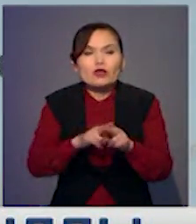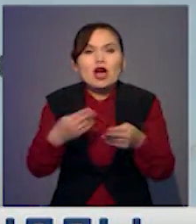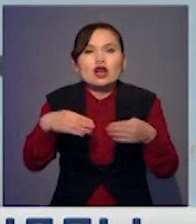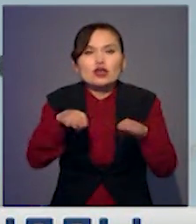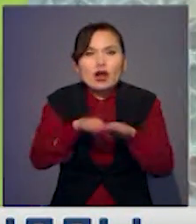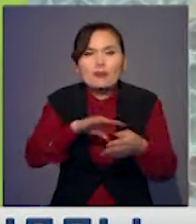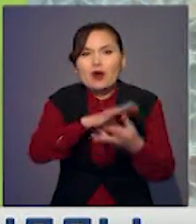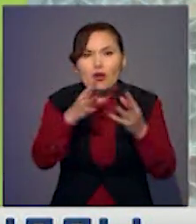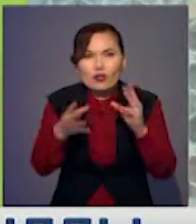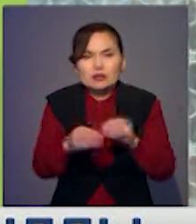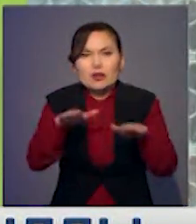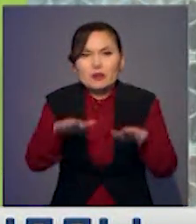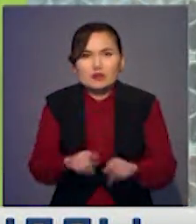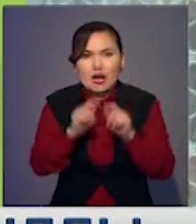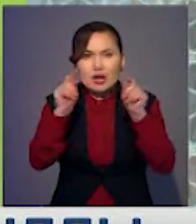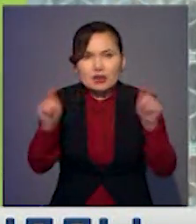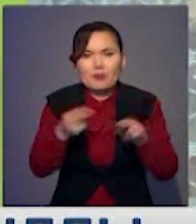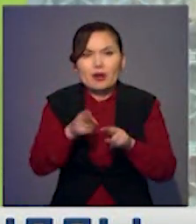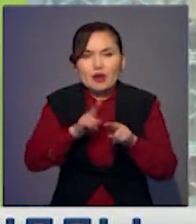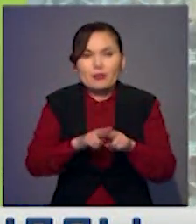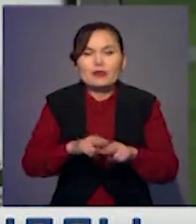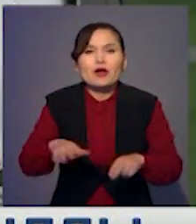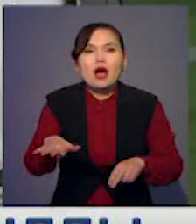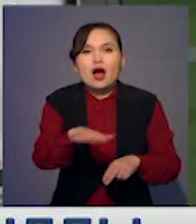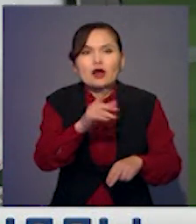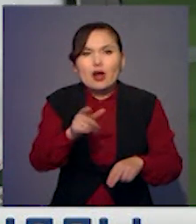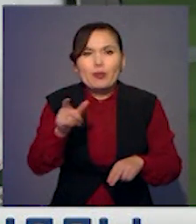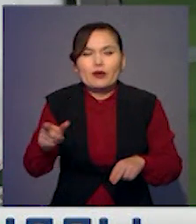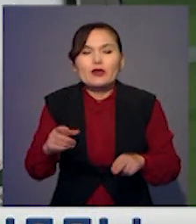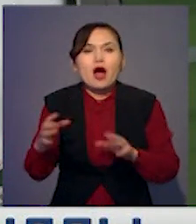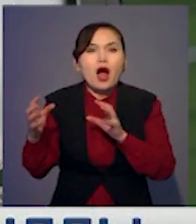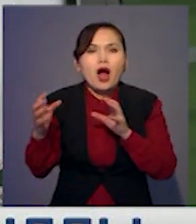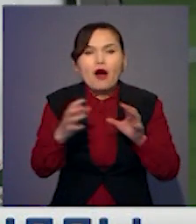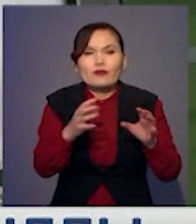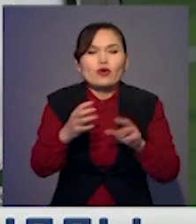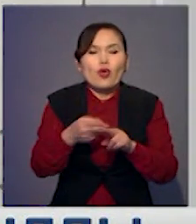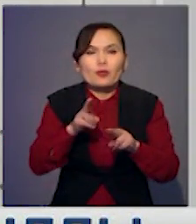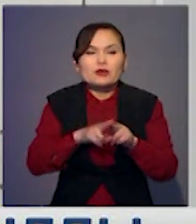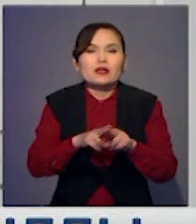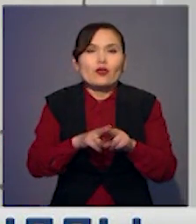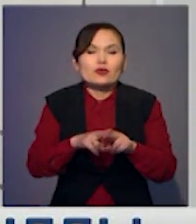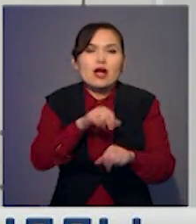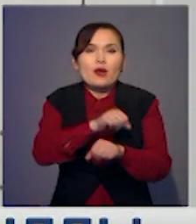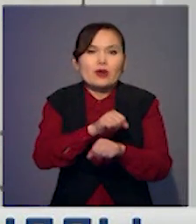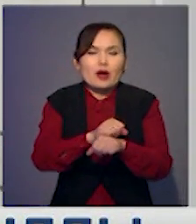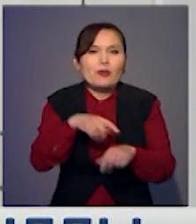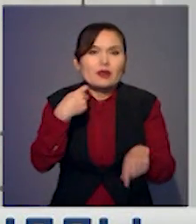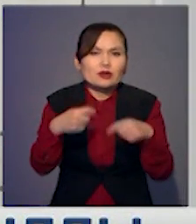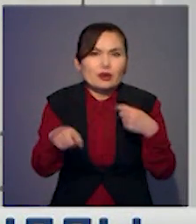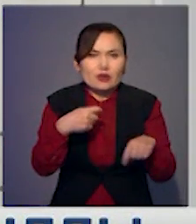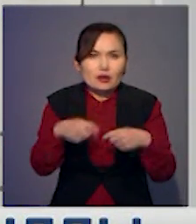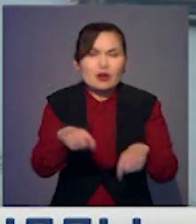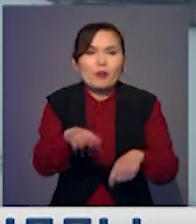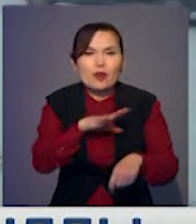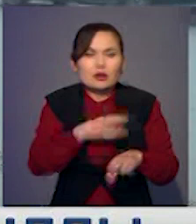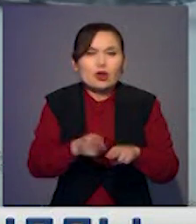коммерциялық жылжымайтын мүлікке арналған. Бұған дейін бірнеше рет тұрғындар автобус аялдамаларында сауда жасау мәселесін көтерген болатын. Бұл халыққа